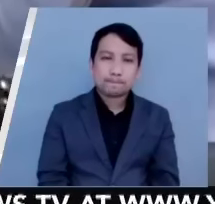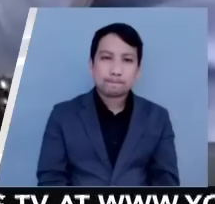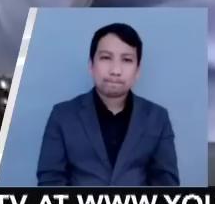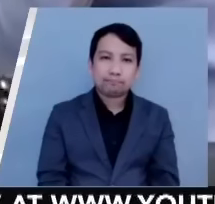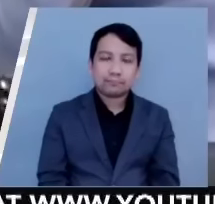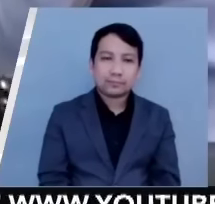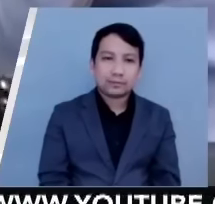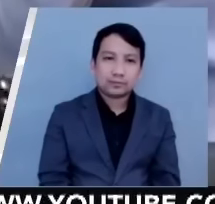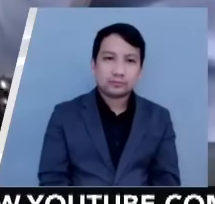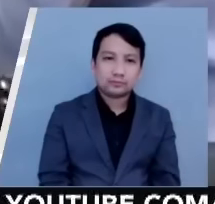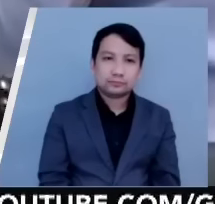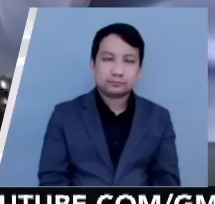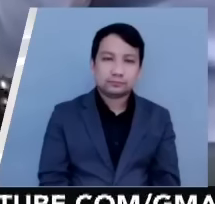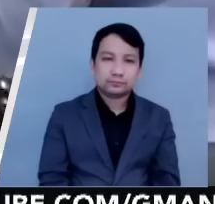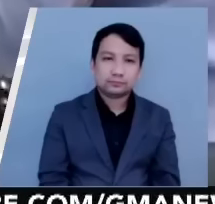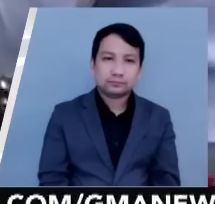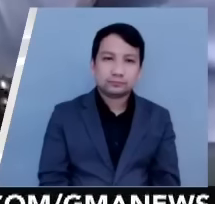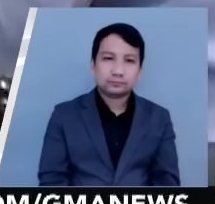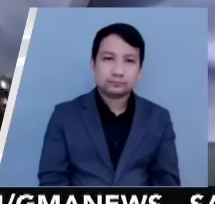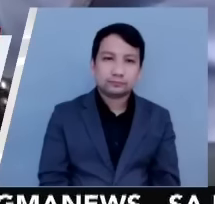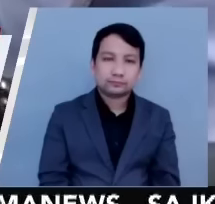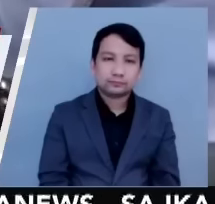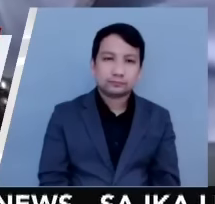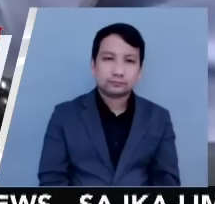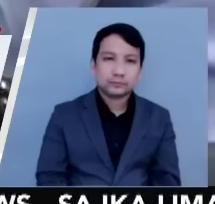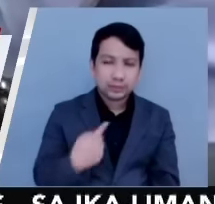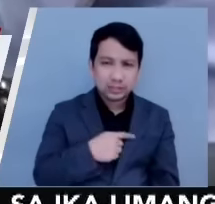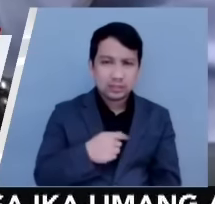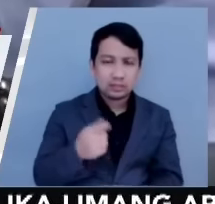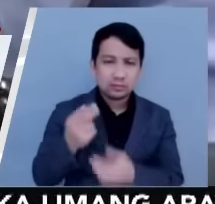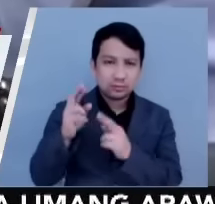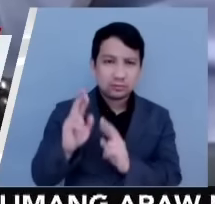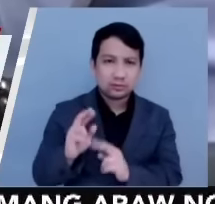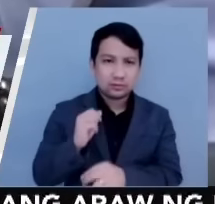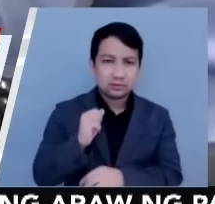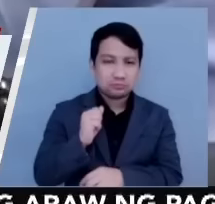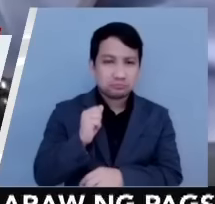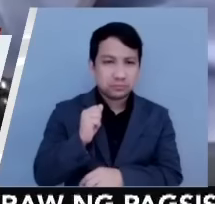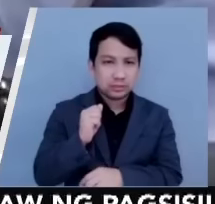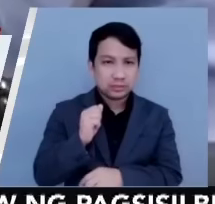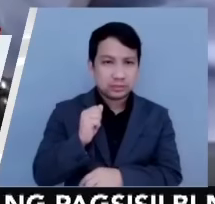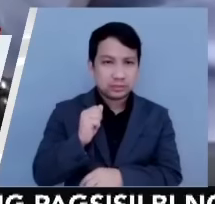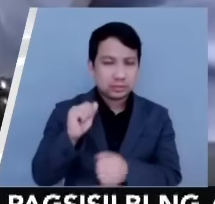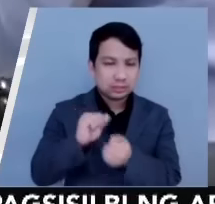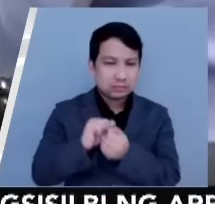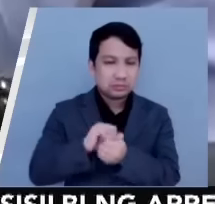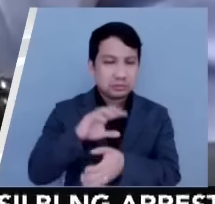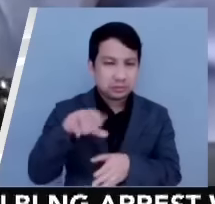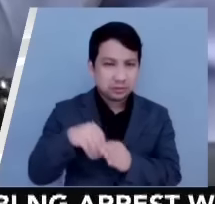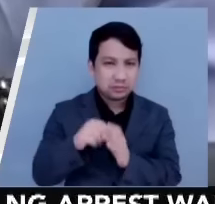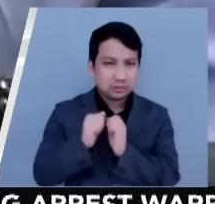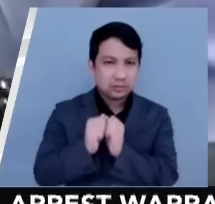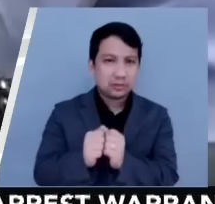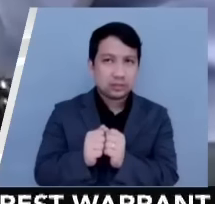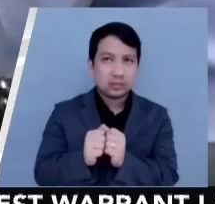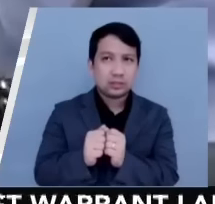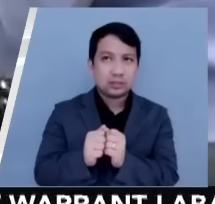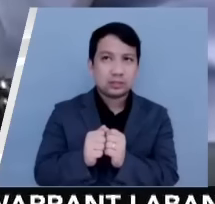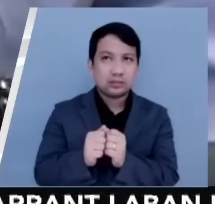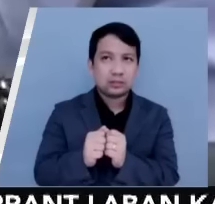Please act in a respectful manner. Pasensya na po, hindi po kasama sa poder ninyo ang pagfa-fire